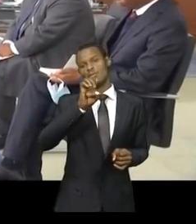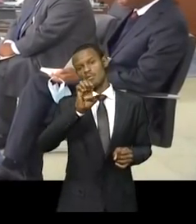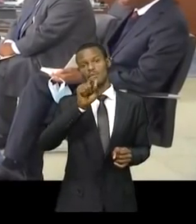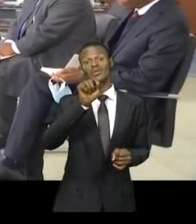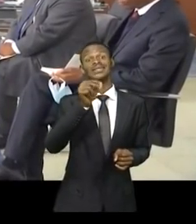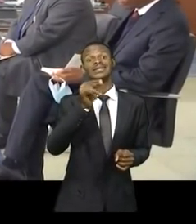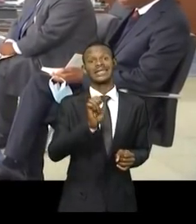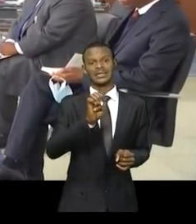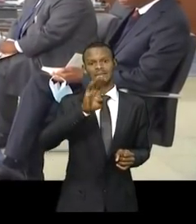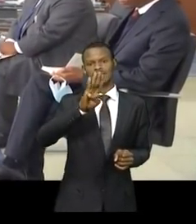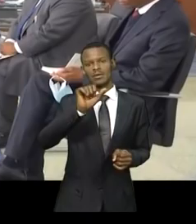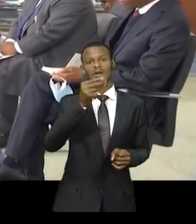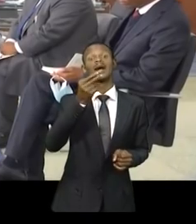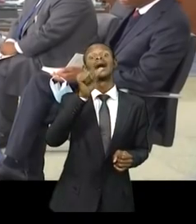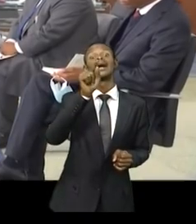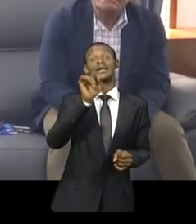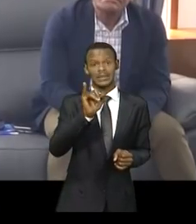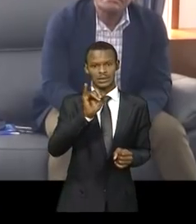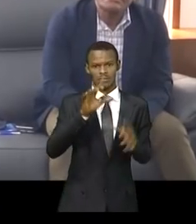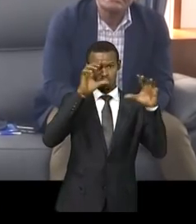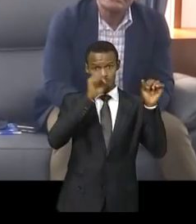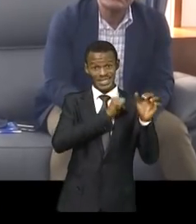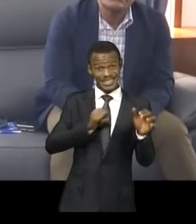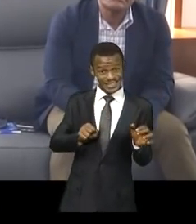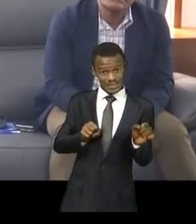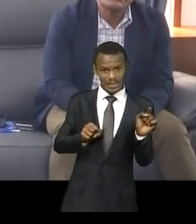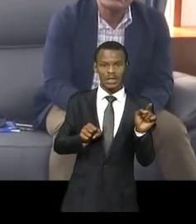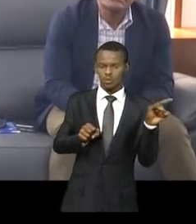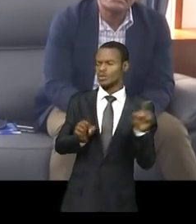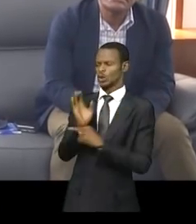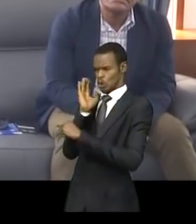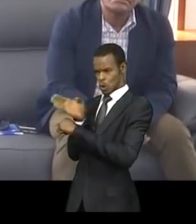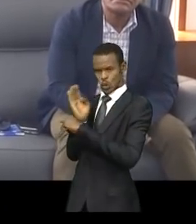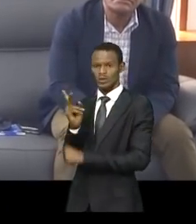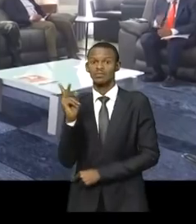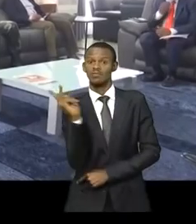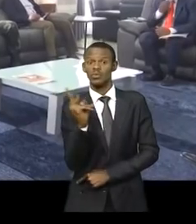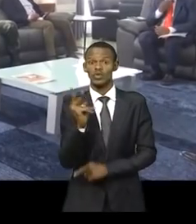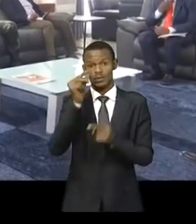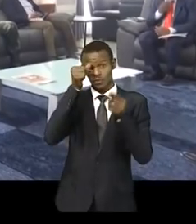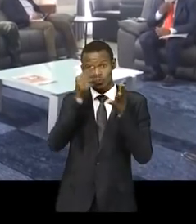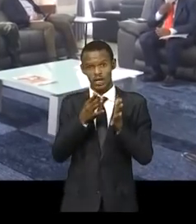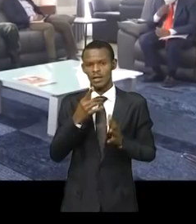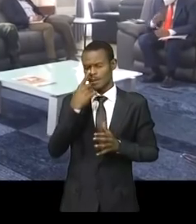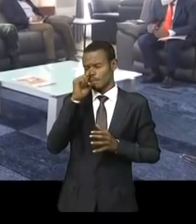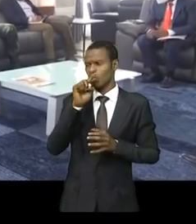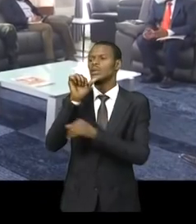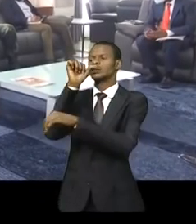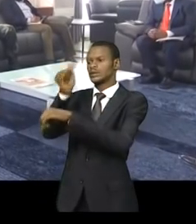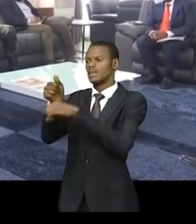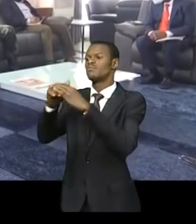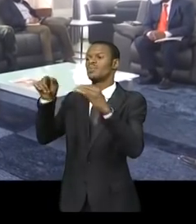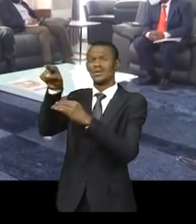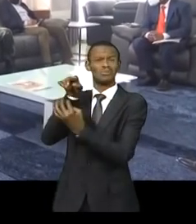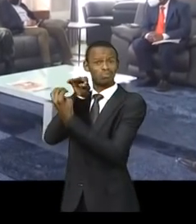a prodigué de sages conseils à ses compatriotes qui ont la lourde tâche de faire revenir la paix dans cette partie du pays, théâtre des